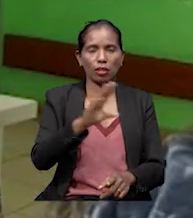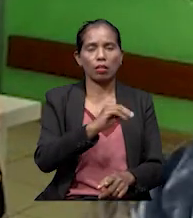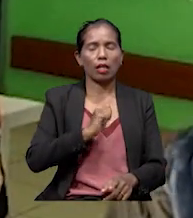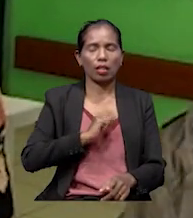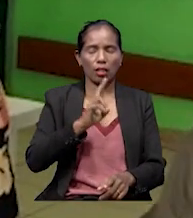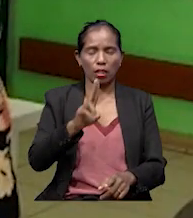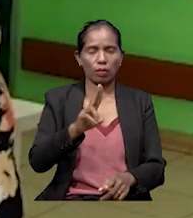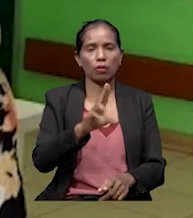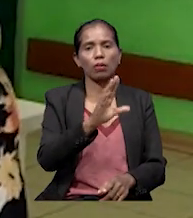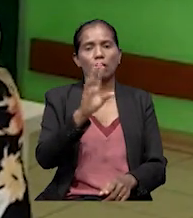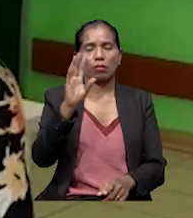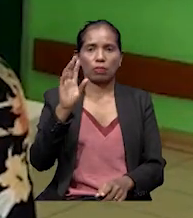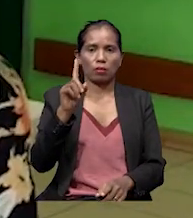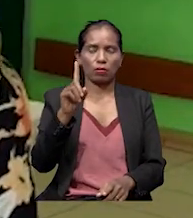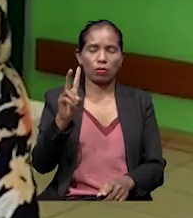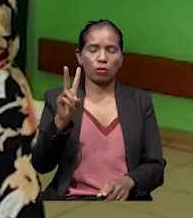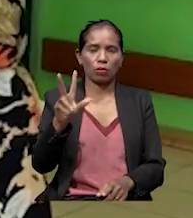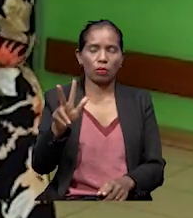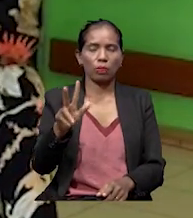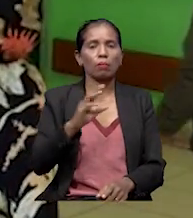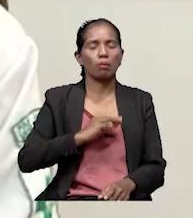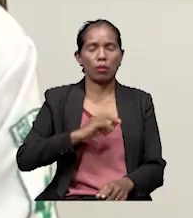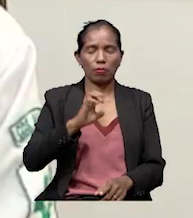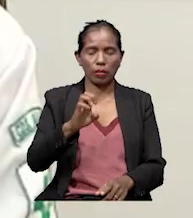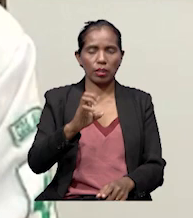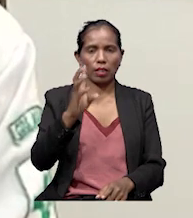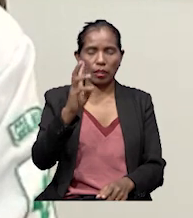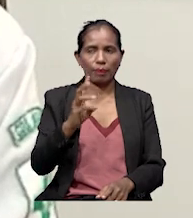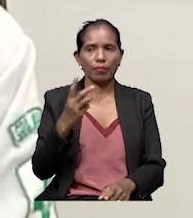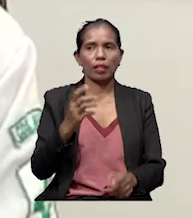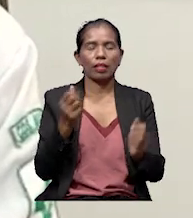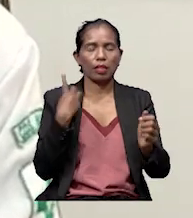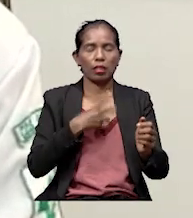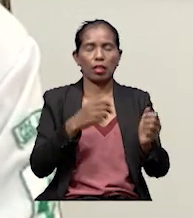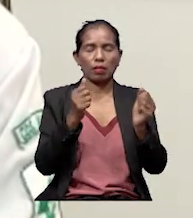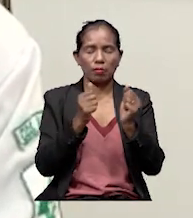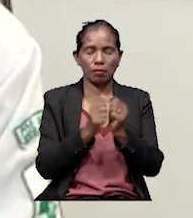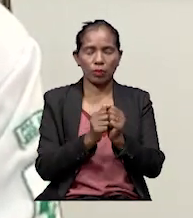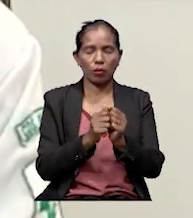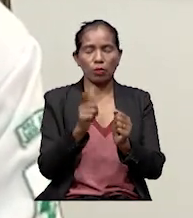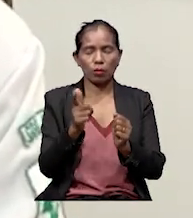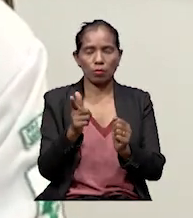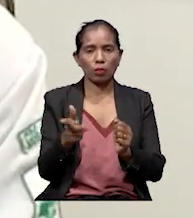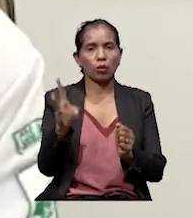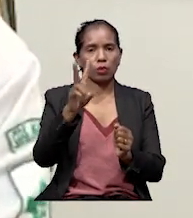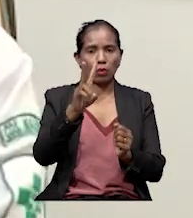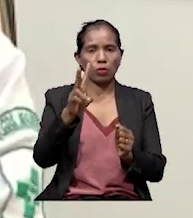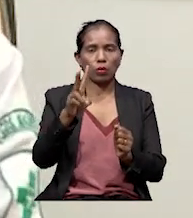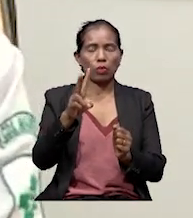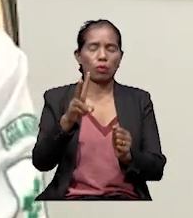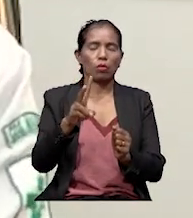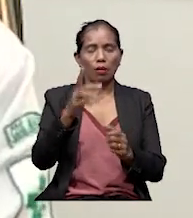nen nebe ita totale ita ba janeiro ne ita hia 22 kazu hamuto